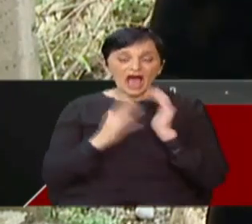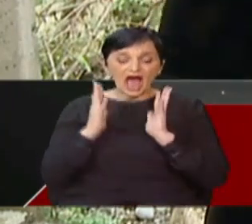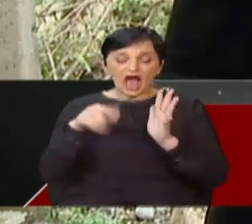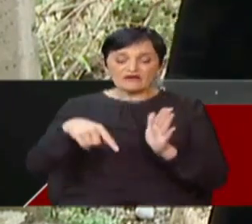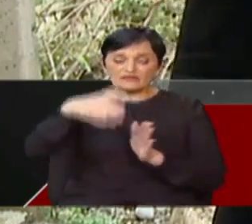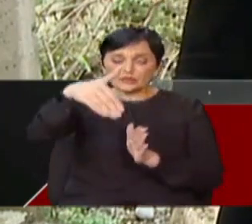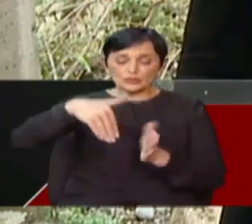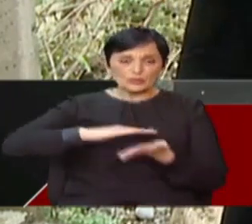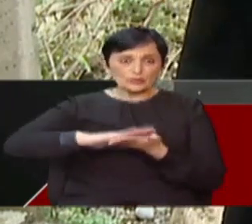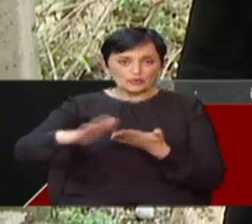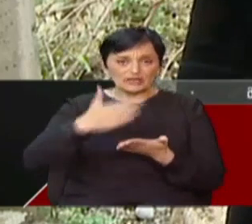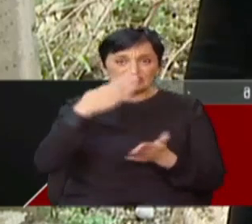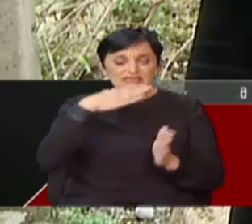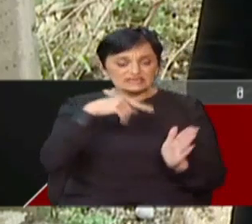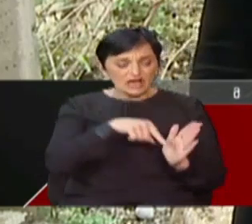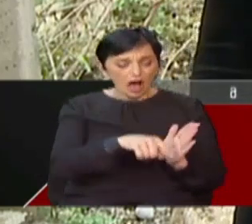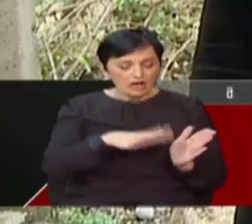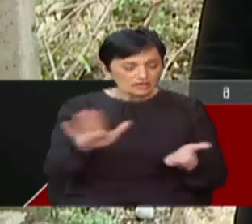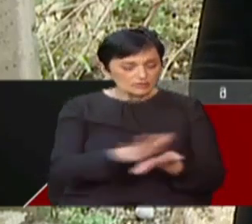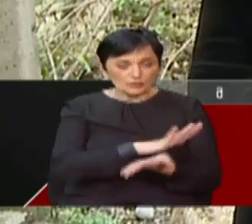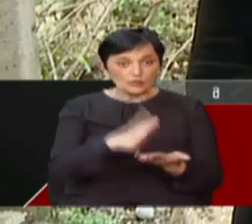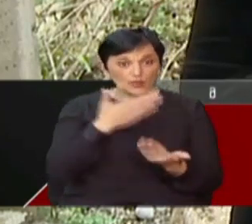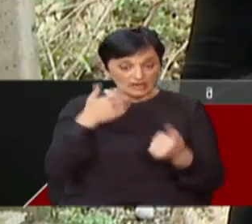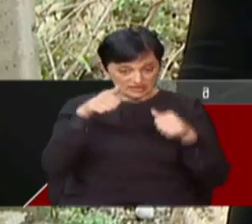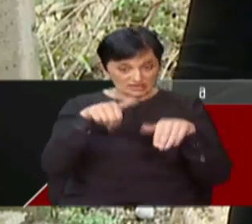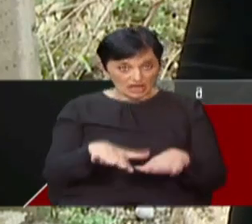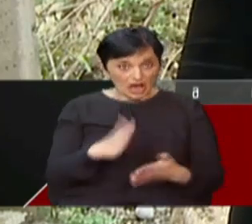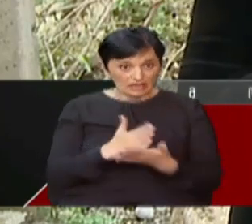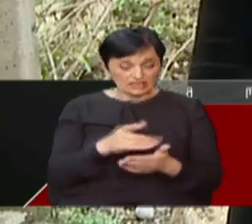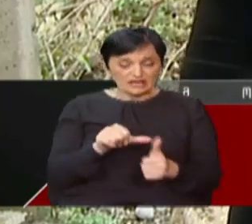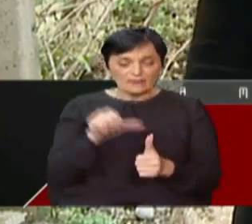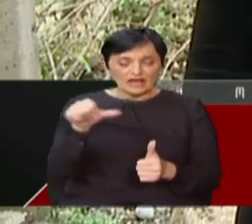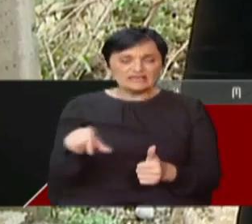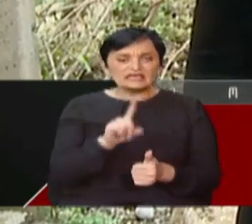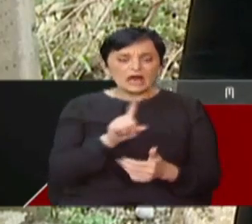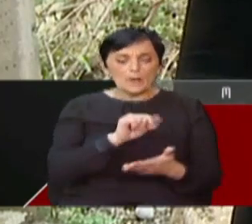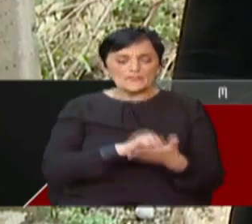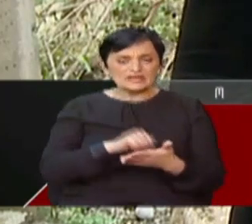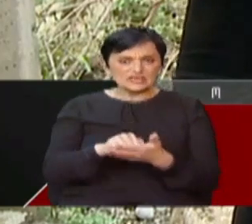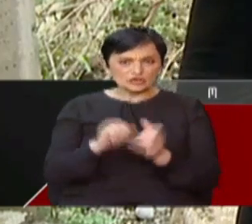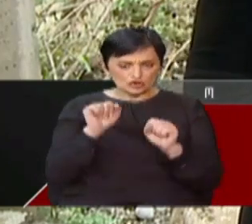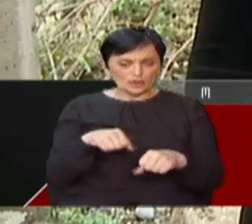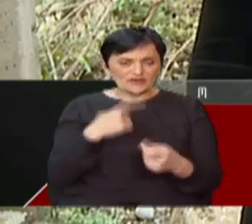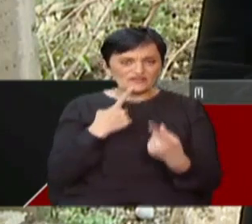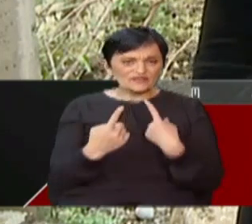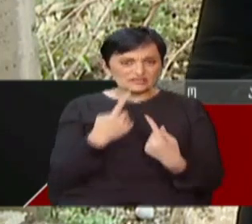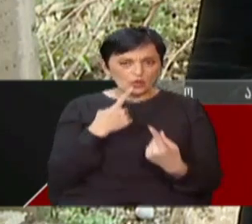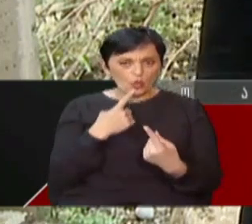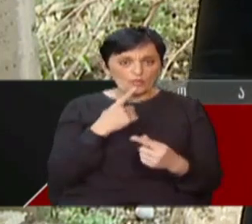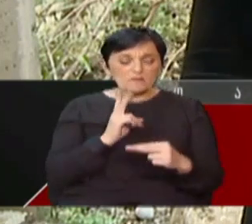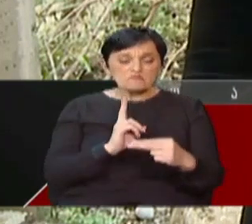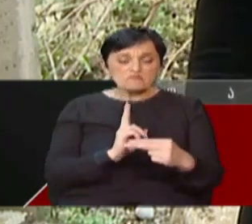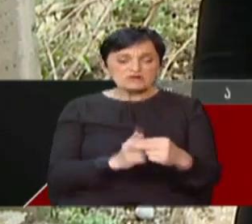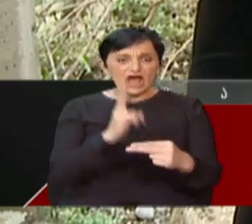სანიაღვრე არხების გაუწმენდაობამ. თუ არის დადგენილი ამ გარდა კიდევ რა მიზეზებზე შეიძლება ვისაუბროთ და